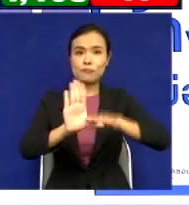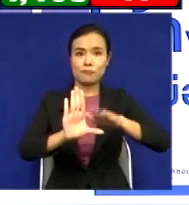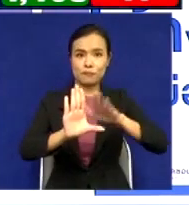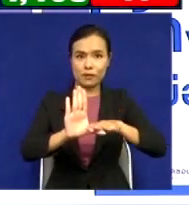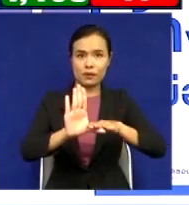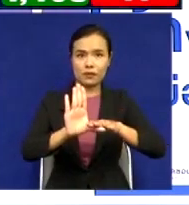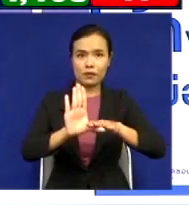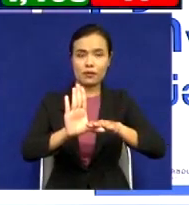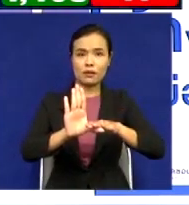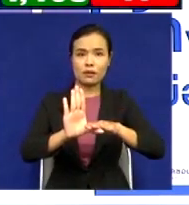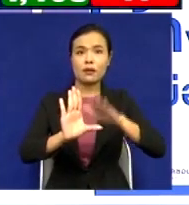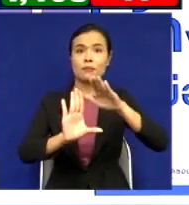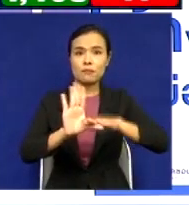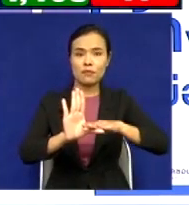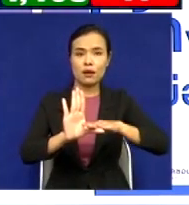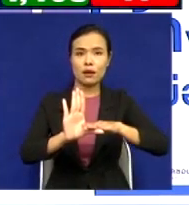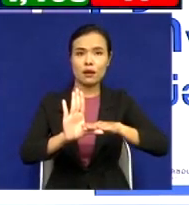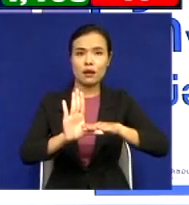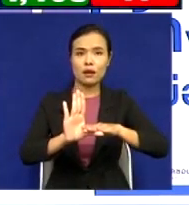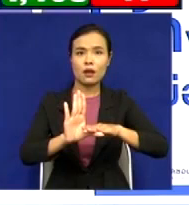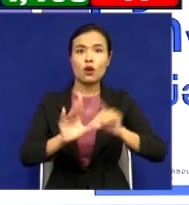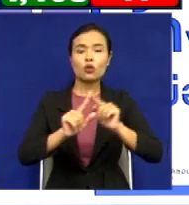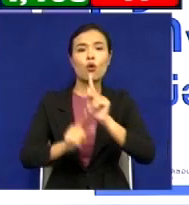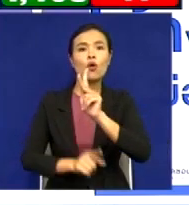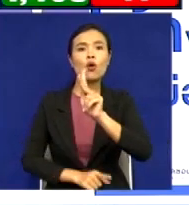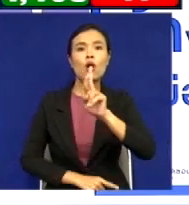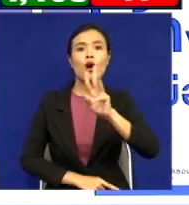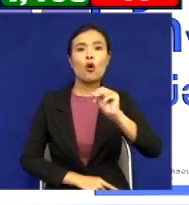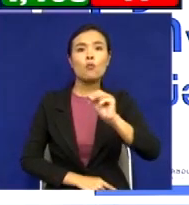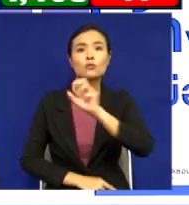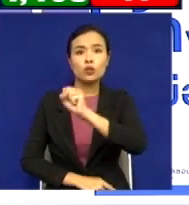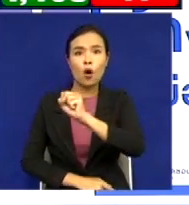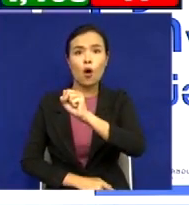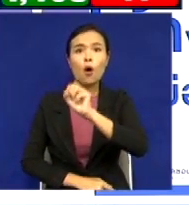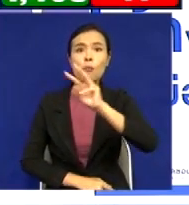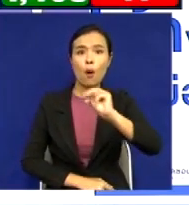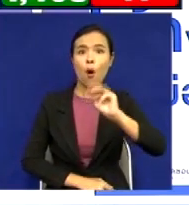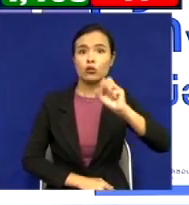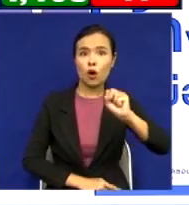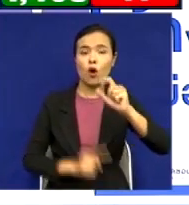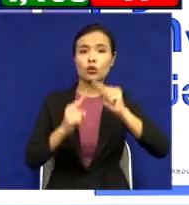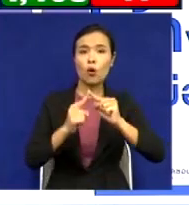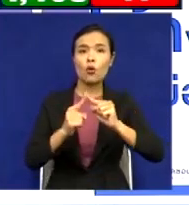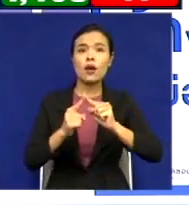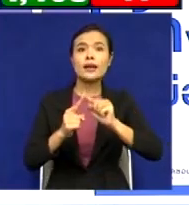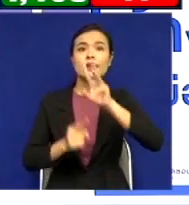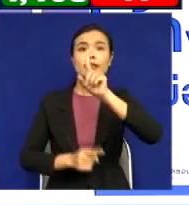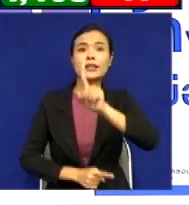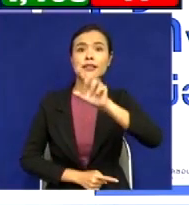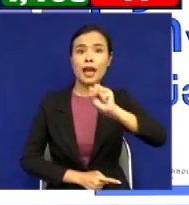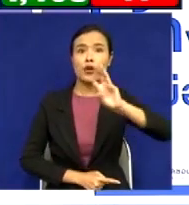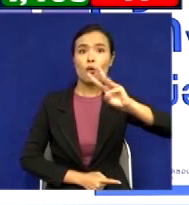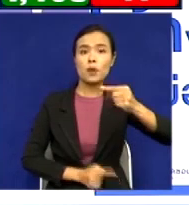ดได้จดทะเบียนไว้กับกรมสปสเรียบร้อยแล้วประมาณ 140,000 คนทั่วประเทศนะครับและก็มีอีกจำนวน